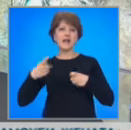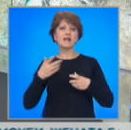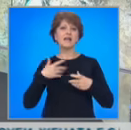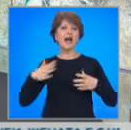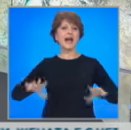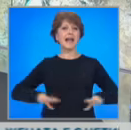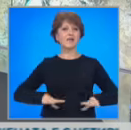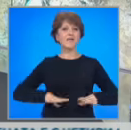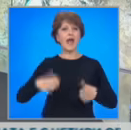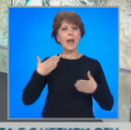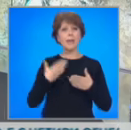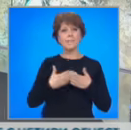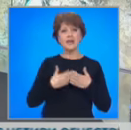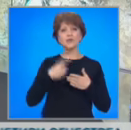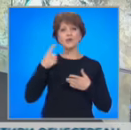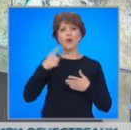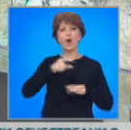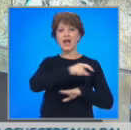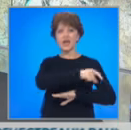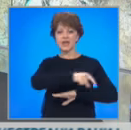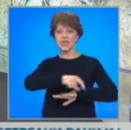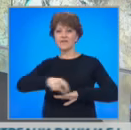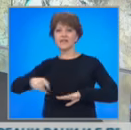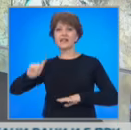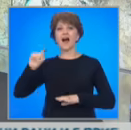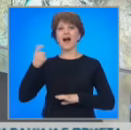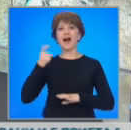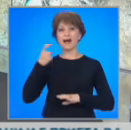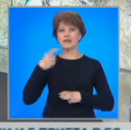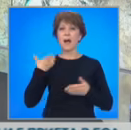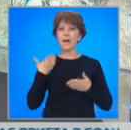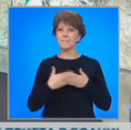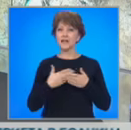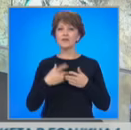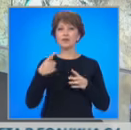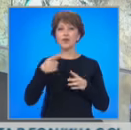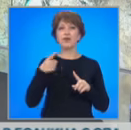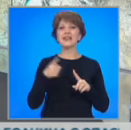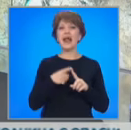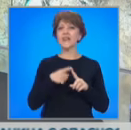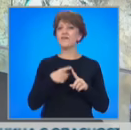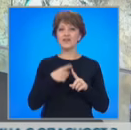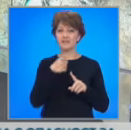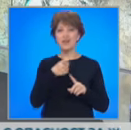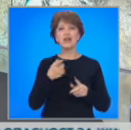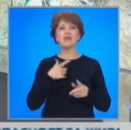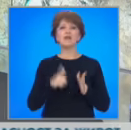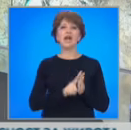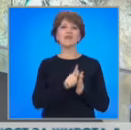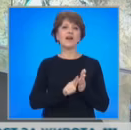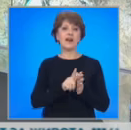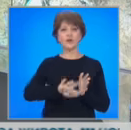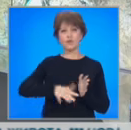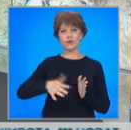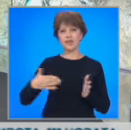намиращи се в близост до ивицата Газа. В близкия до Тел-Авив град Лод беше обявено извънредно положение